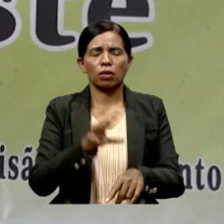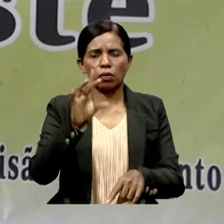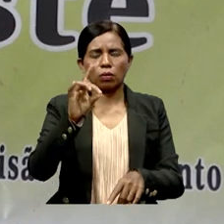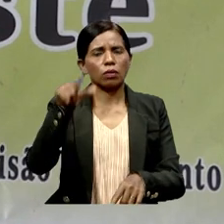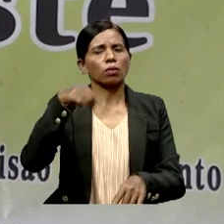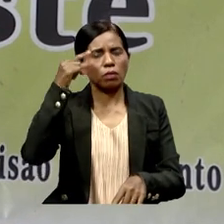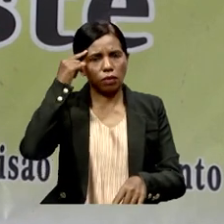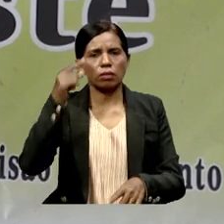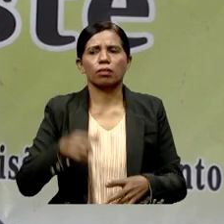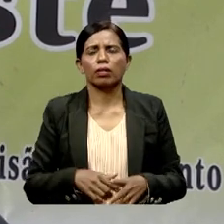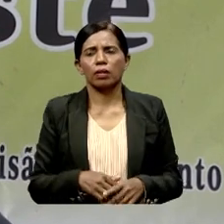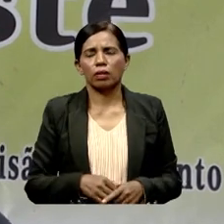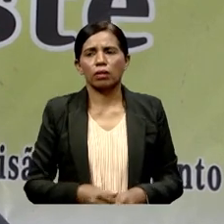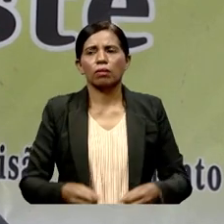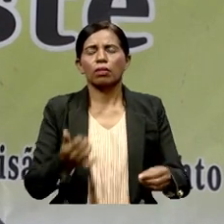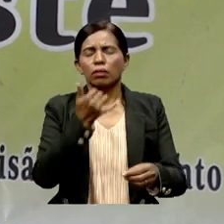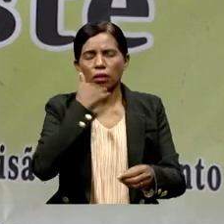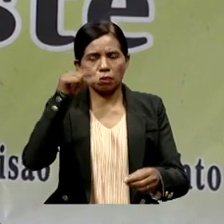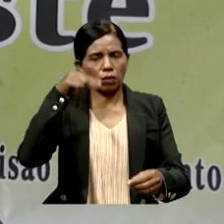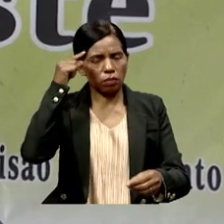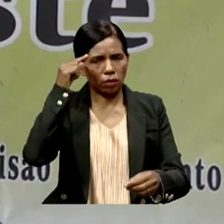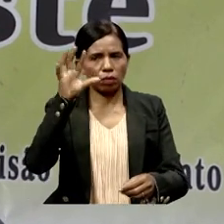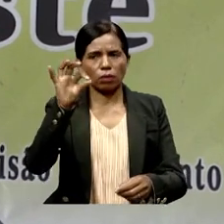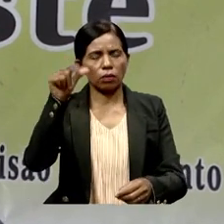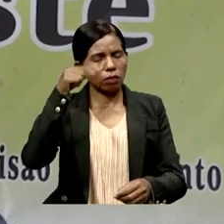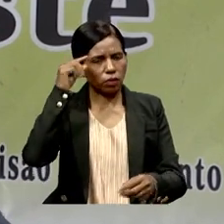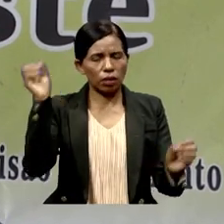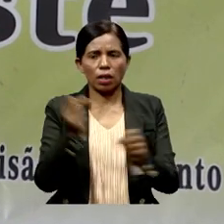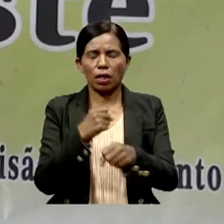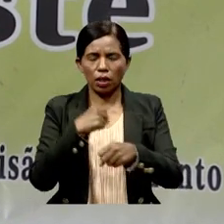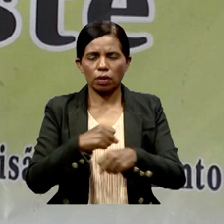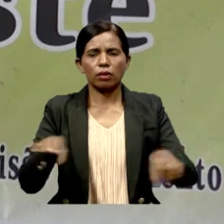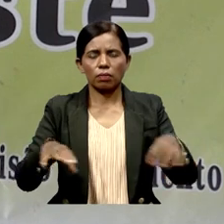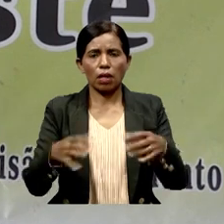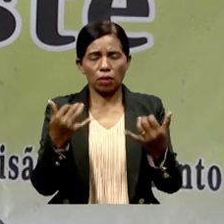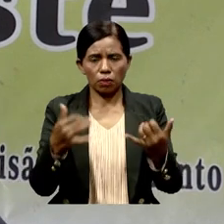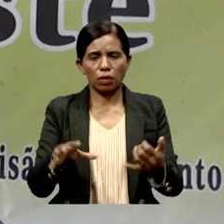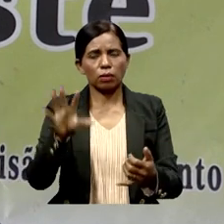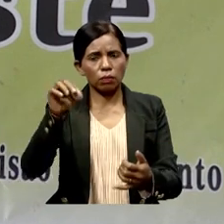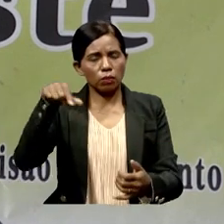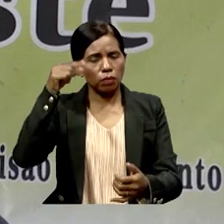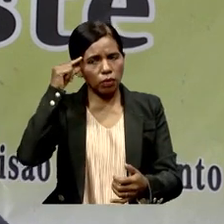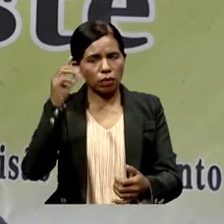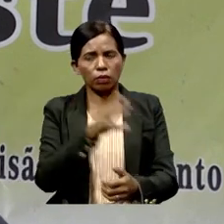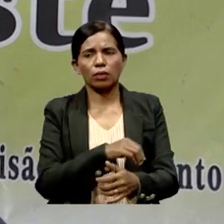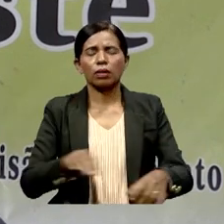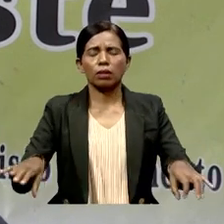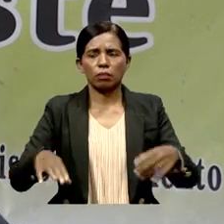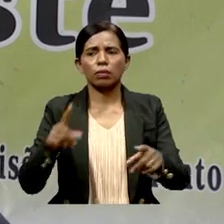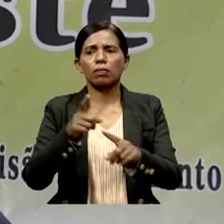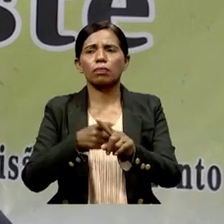gubernur fosala ba gubernur de oitavo gubernur lal servis agora nunu gubernur foi ni mandato ne fulan ne